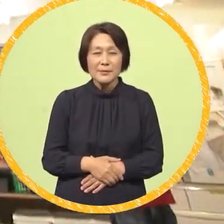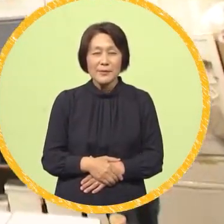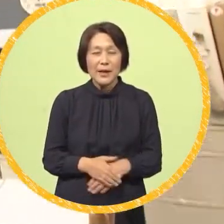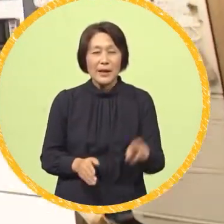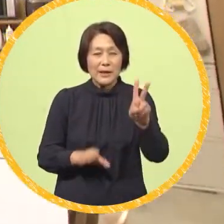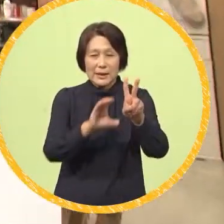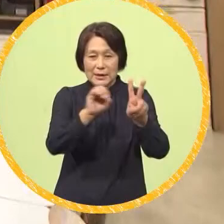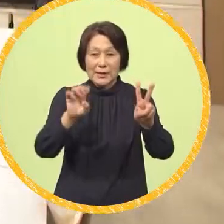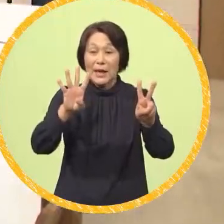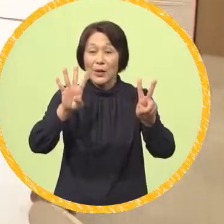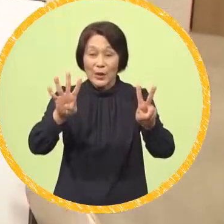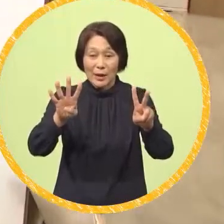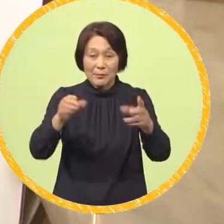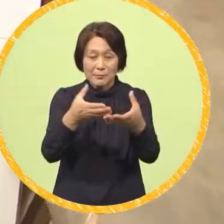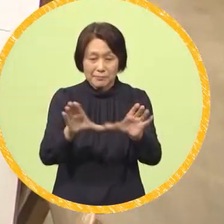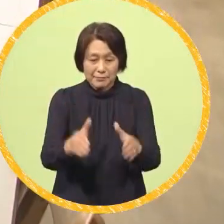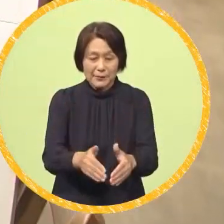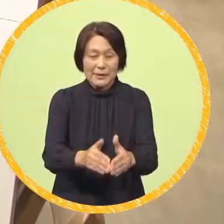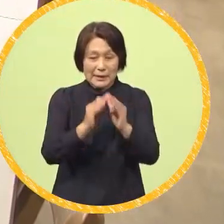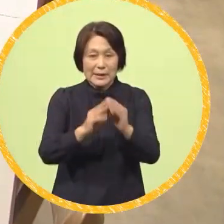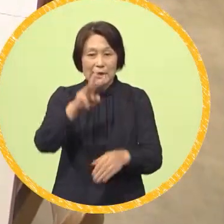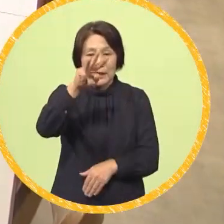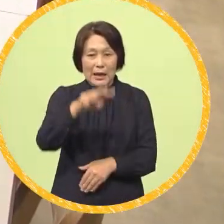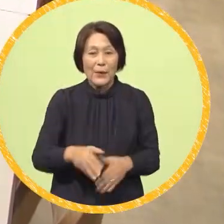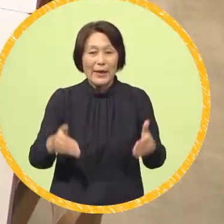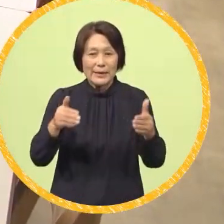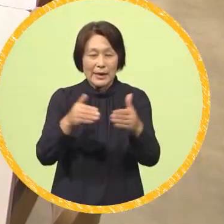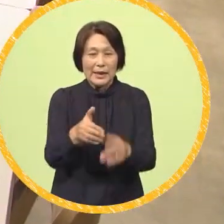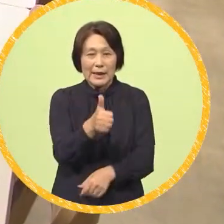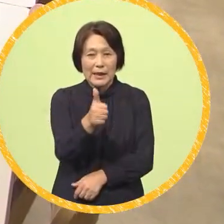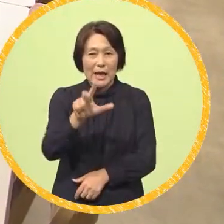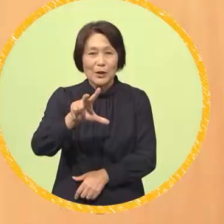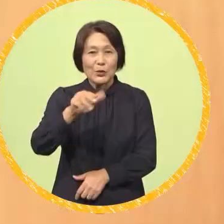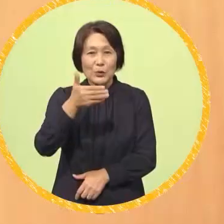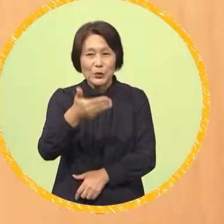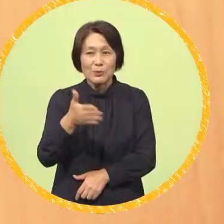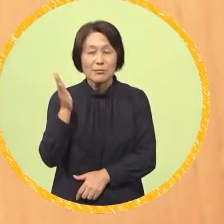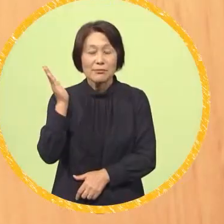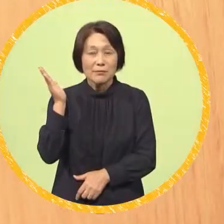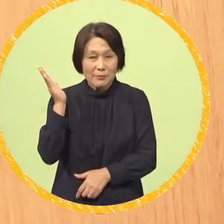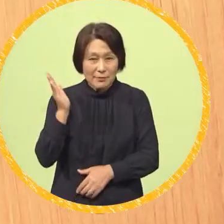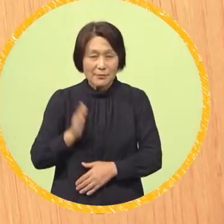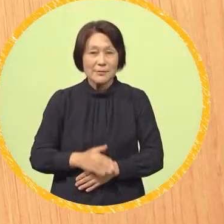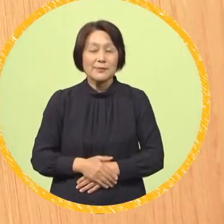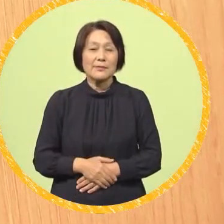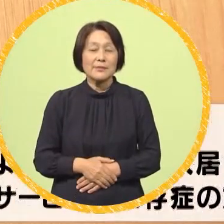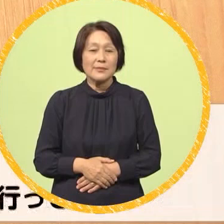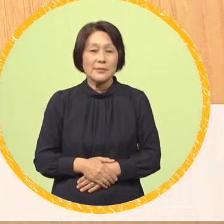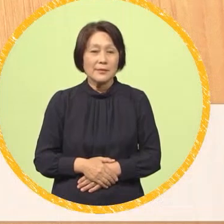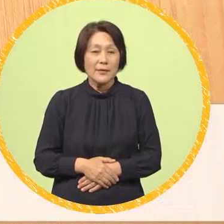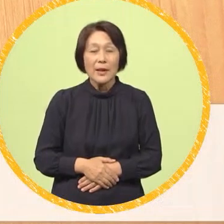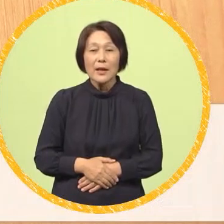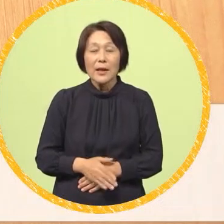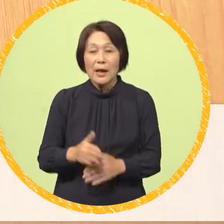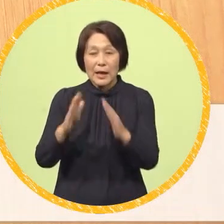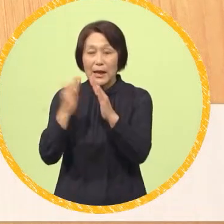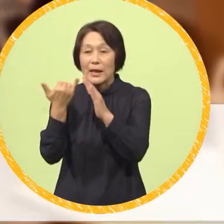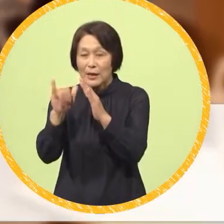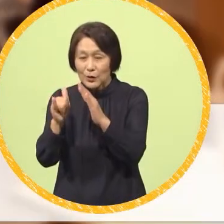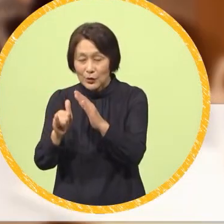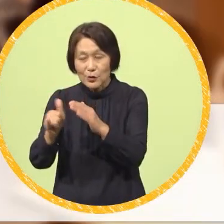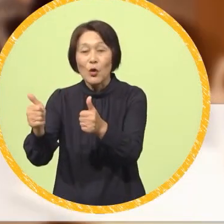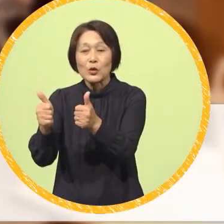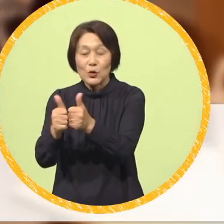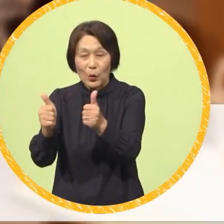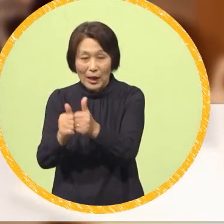2004年に設立された川崎ダルク、依存症者への支援はもとより、家族からの相談や教